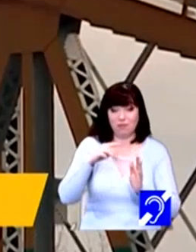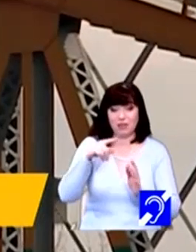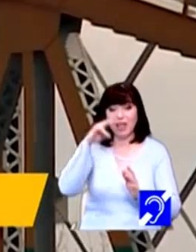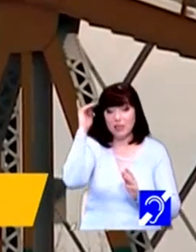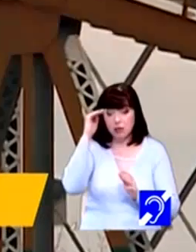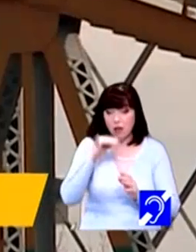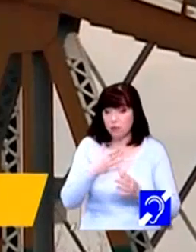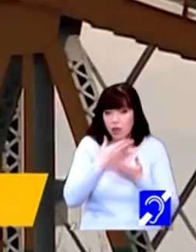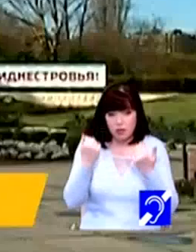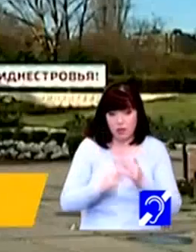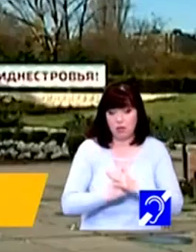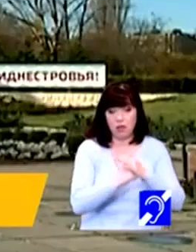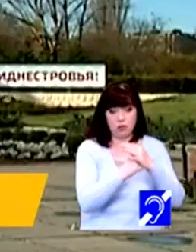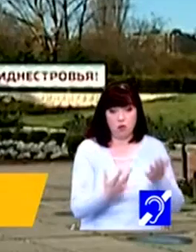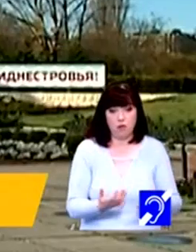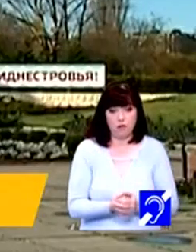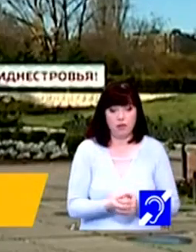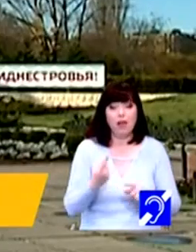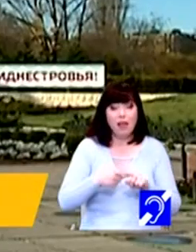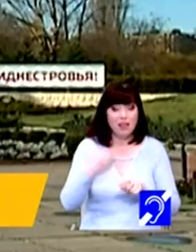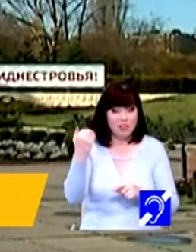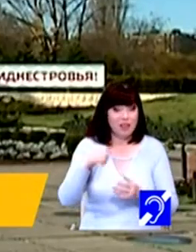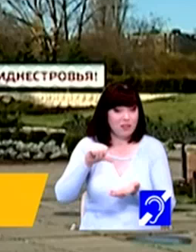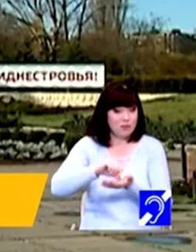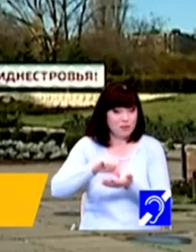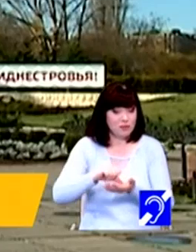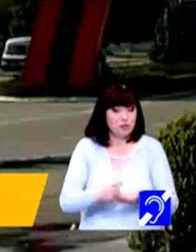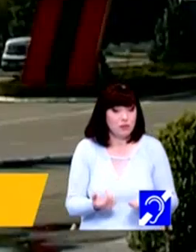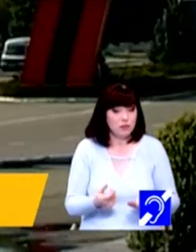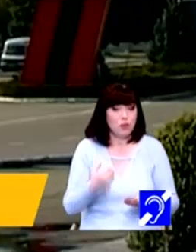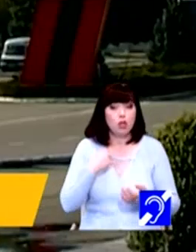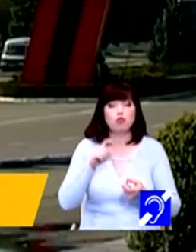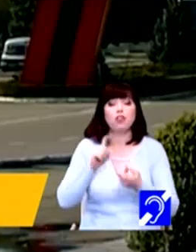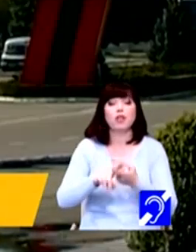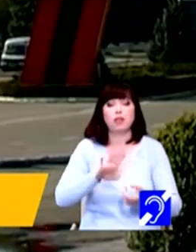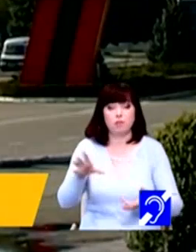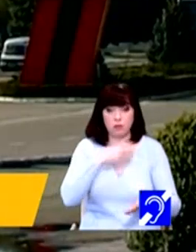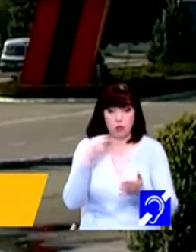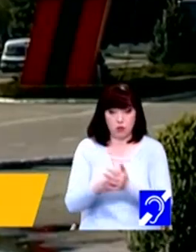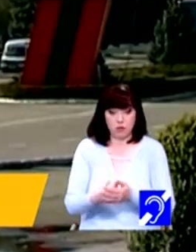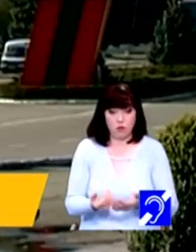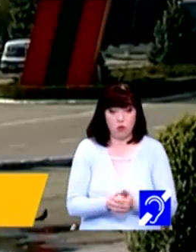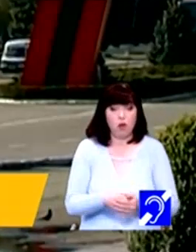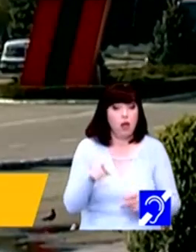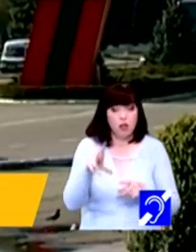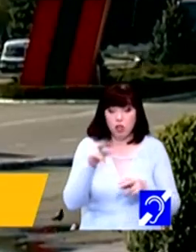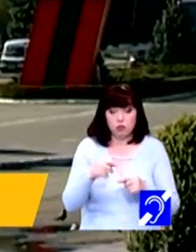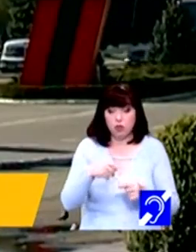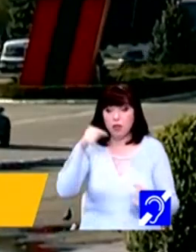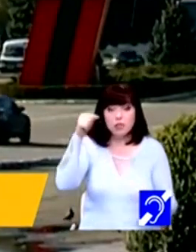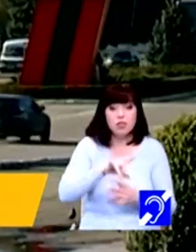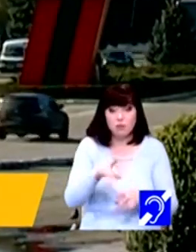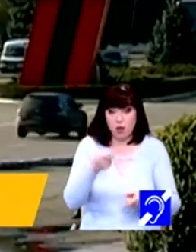Tiraspolului nu sunt justificate. Această declarație, într-un mod absolut flagrant, contravine